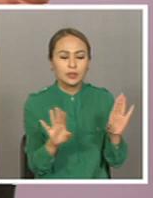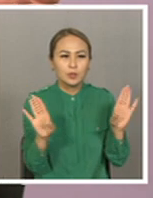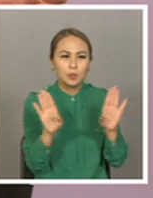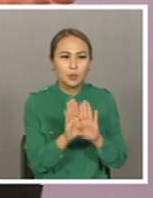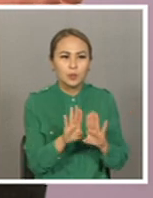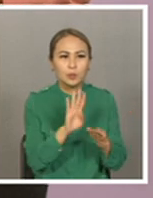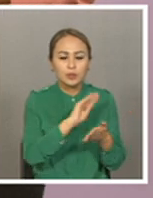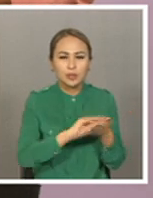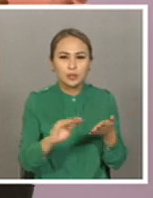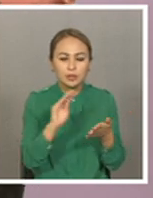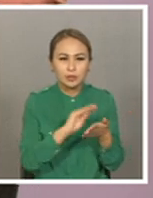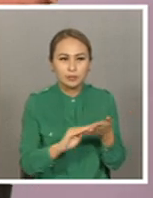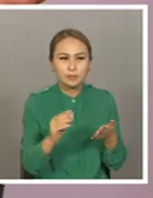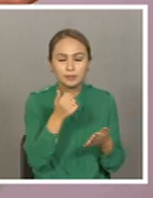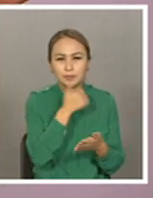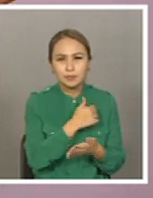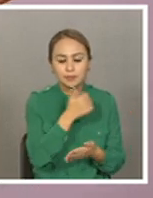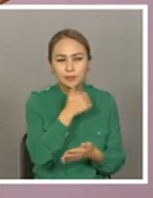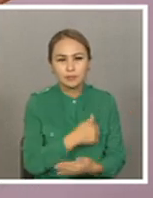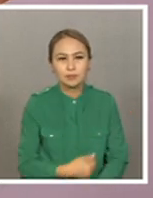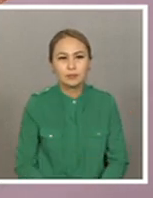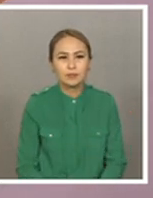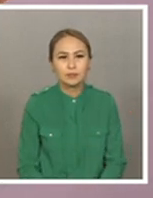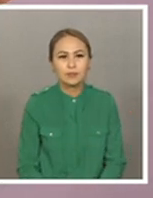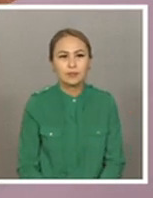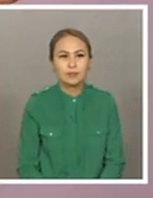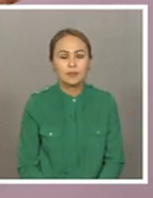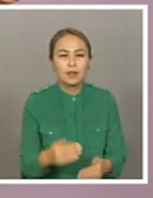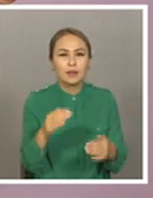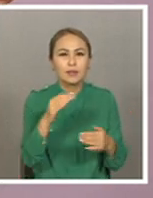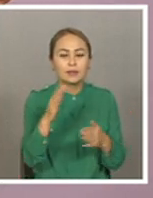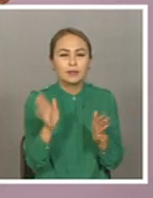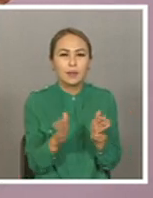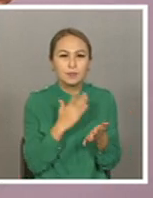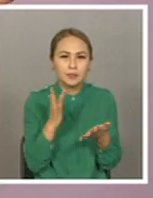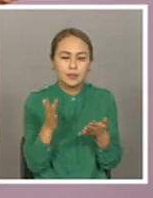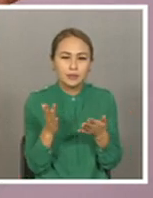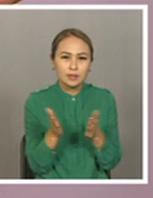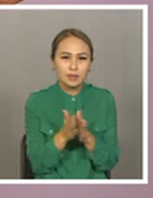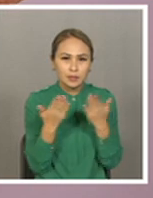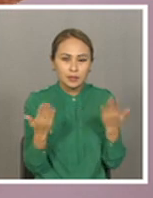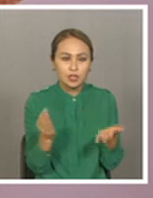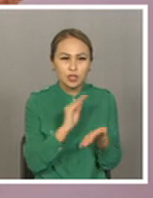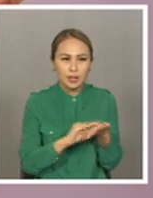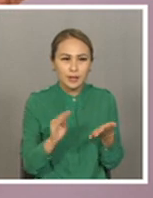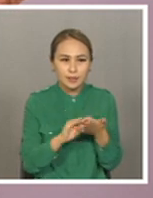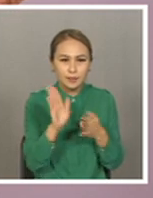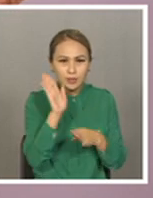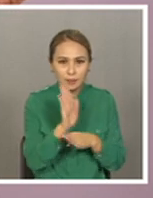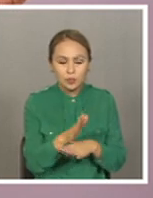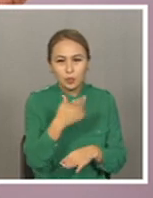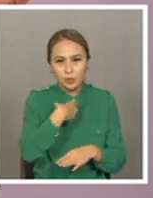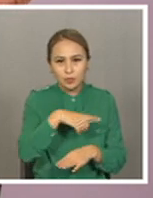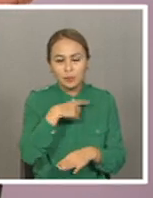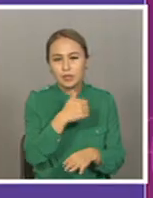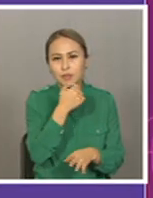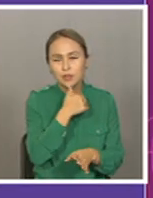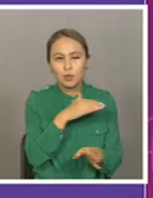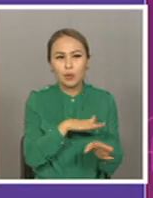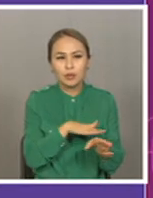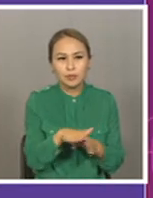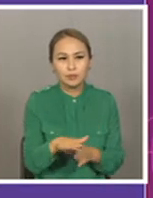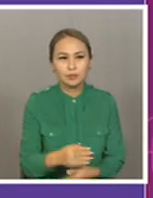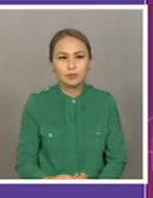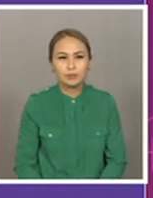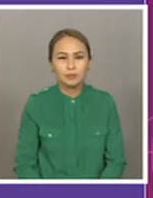бірліктеріне өрнектеңдер. Балалар, дәптерлеріңе тапсырманы жазып, өз беттеріңше орындап көріңдер.